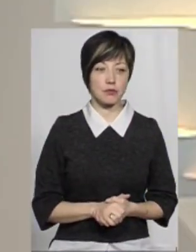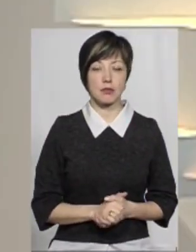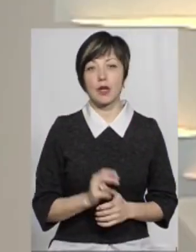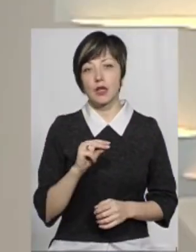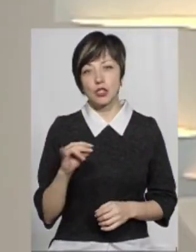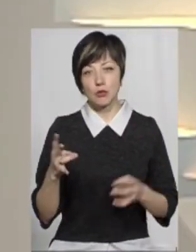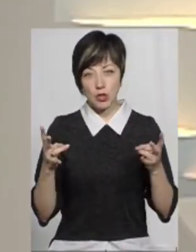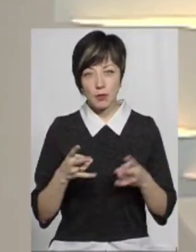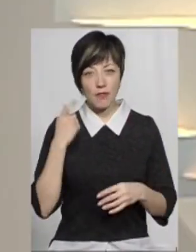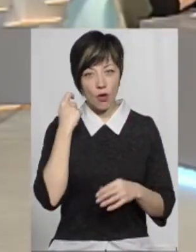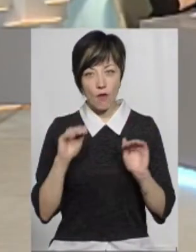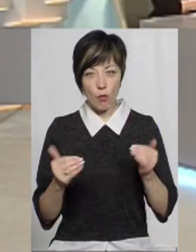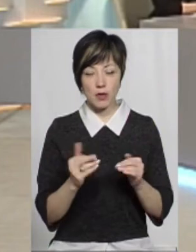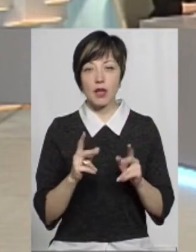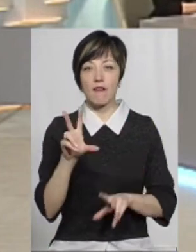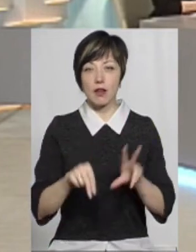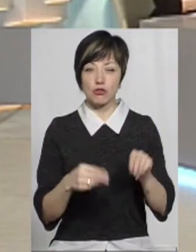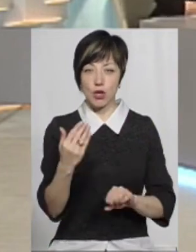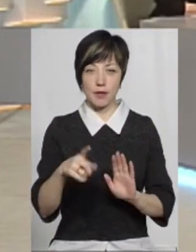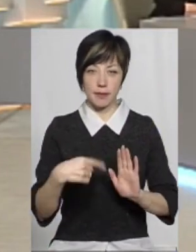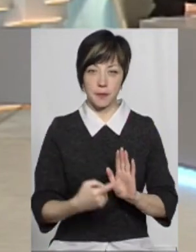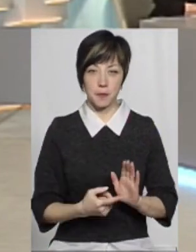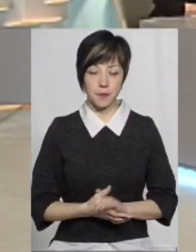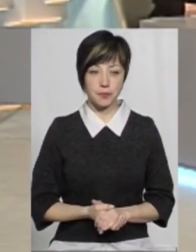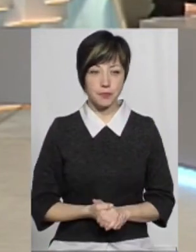Чи потрібне таке вікове обмеження? Ви як вважаєте?